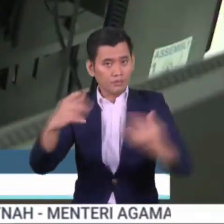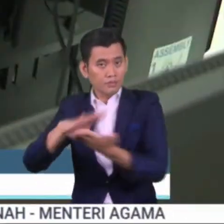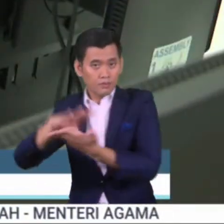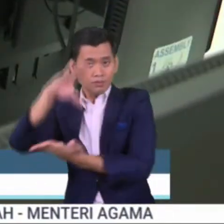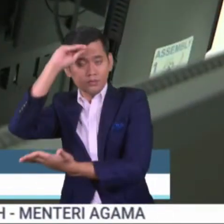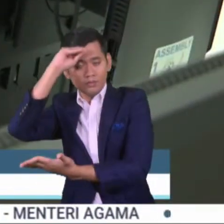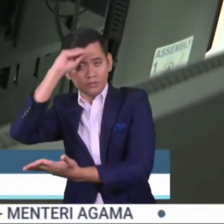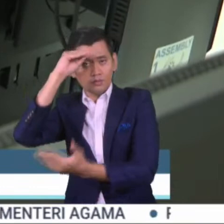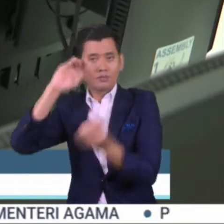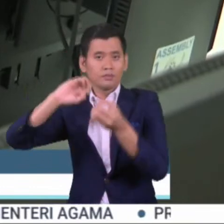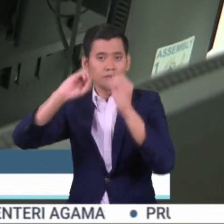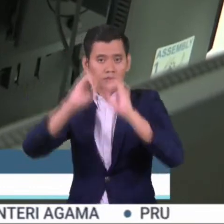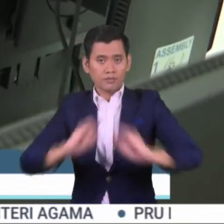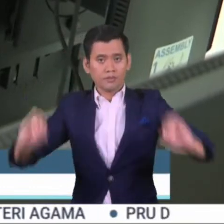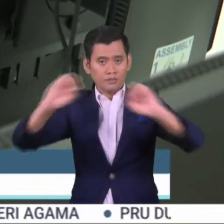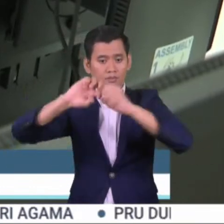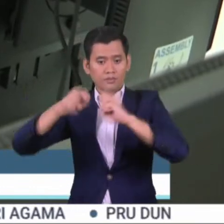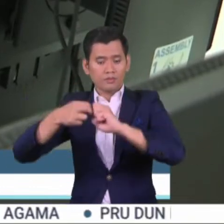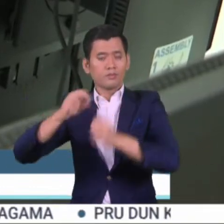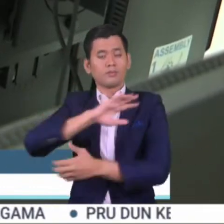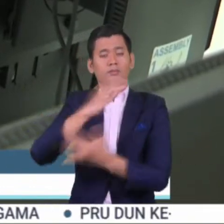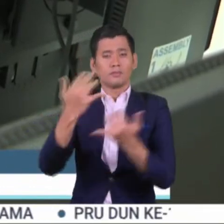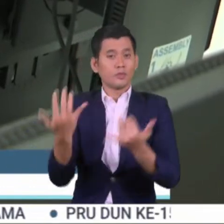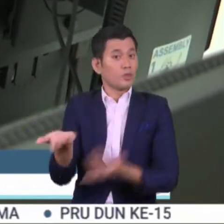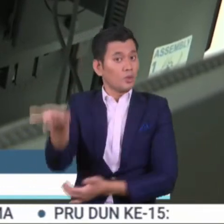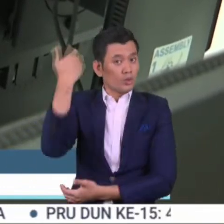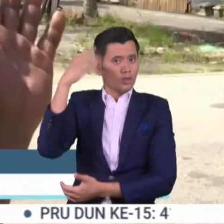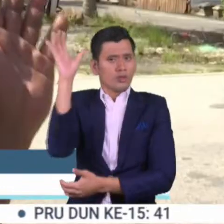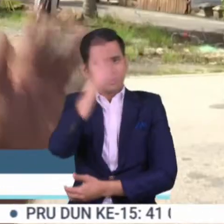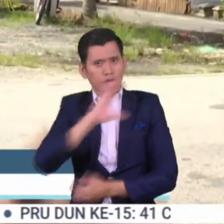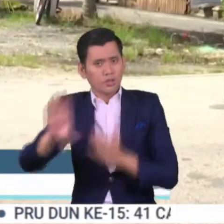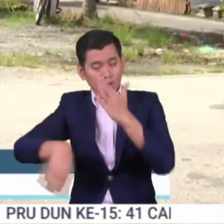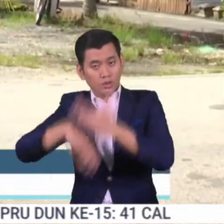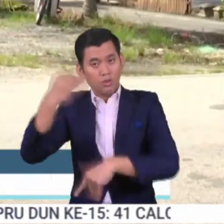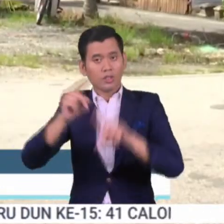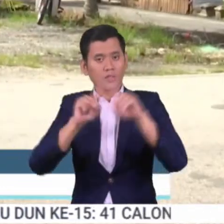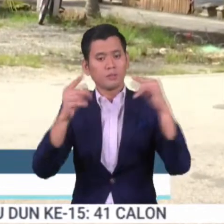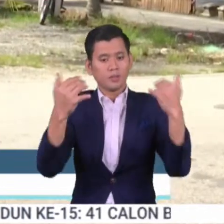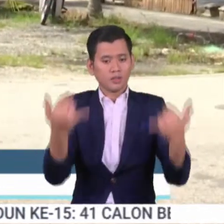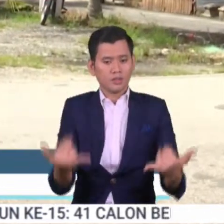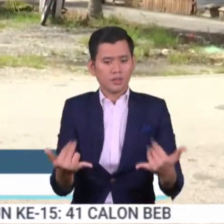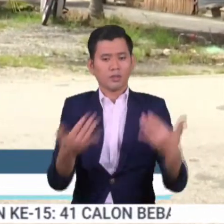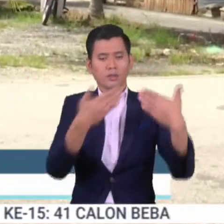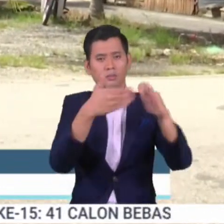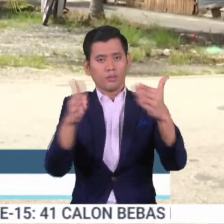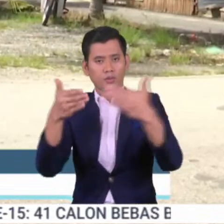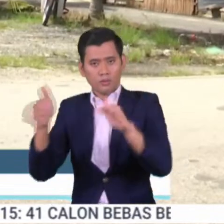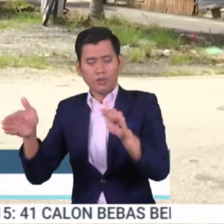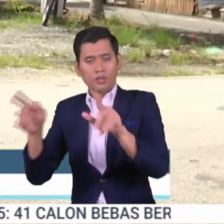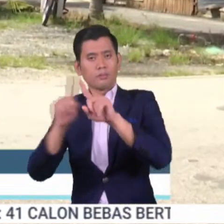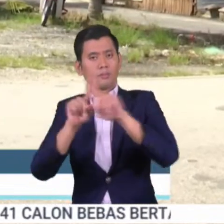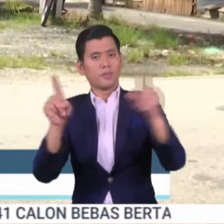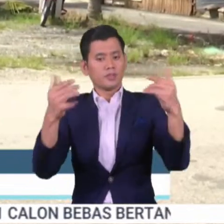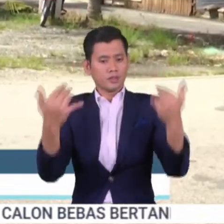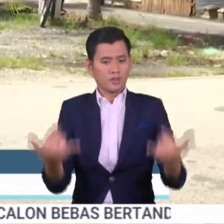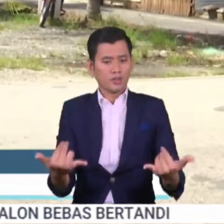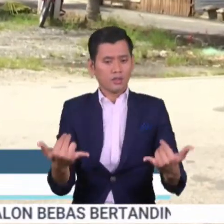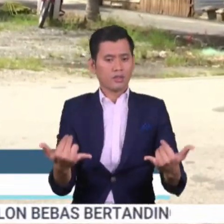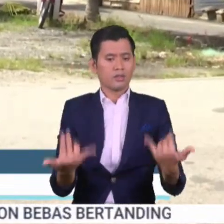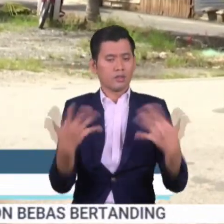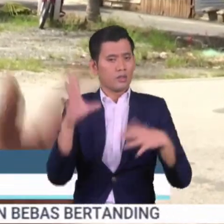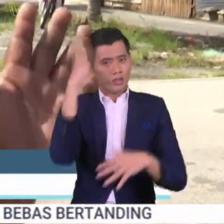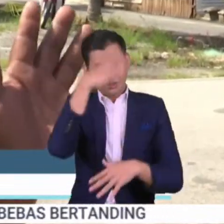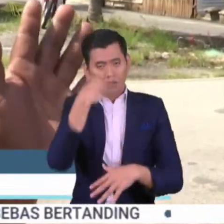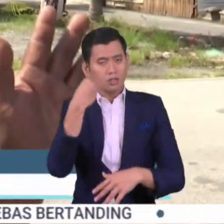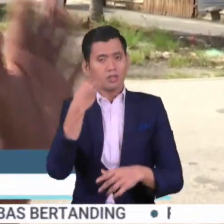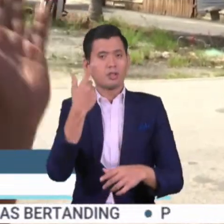tak ada masalah. Sebelum ni semua nak kena pergi cari kat luar. Nak kena pergi cari kedai Tong Yam apa semua. Untuk buka wifi apa semua kan. Macam law ni kira cantik lah.